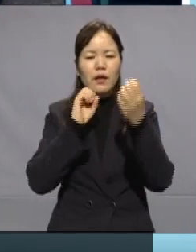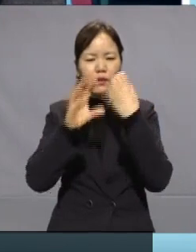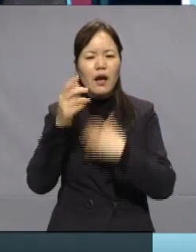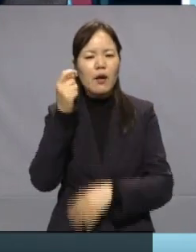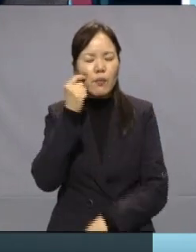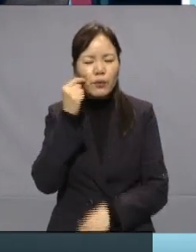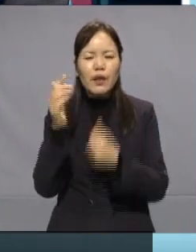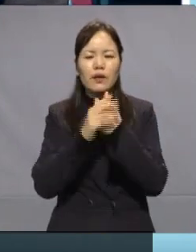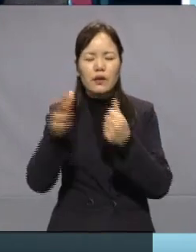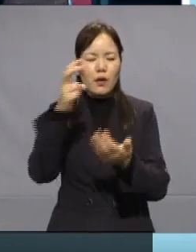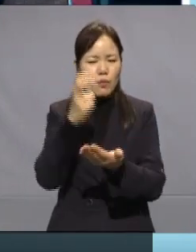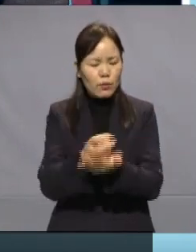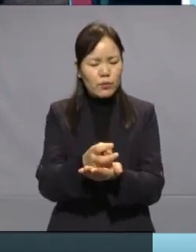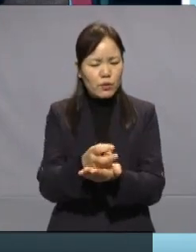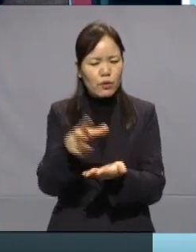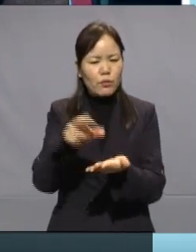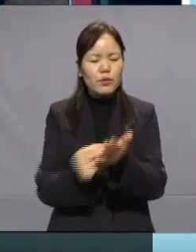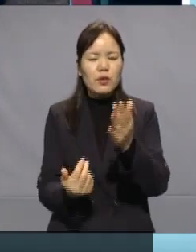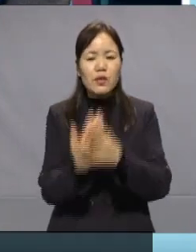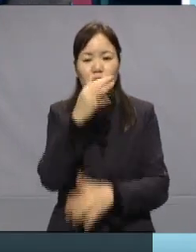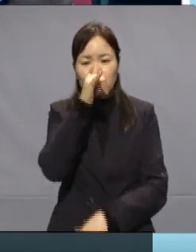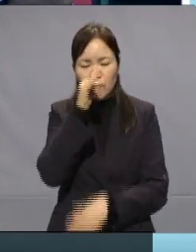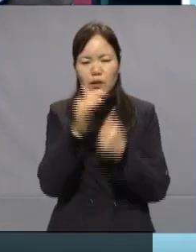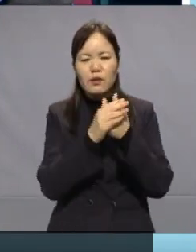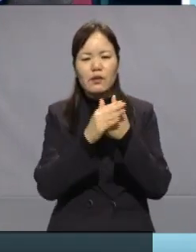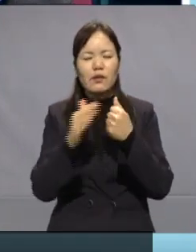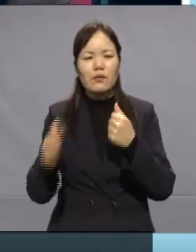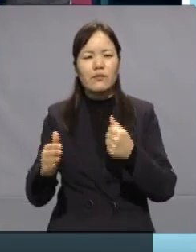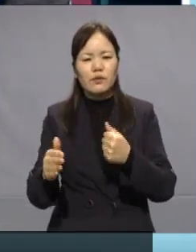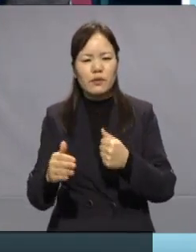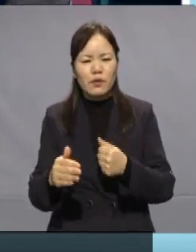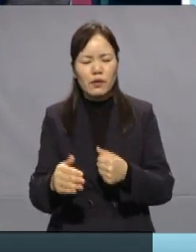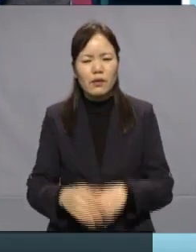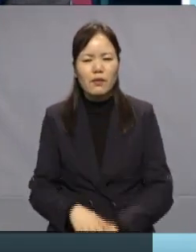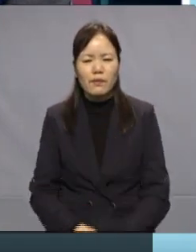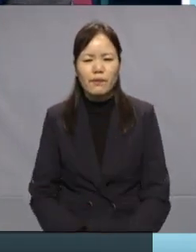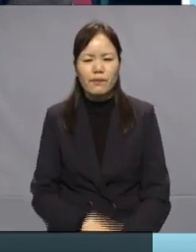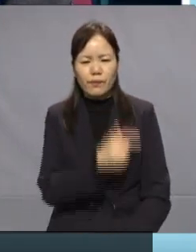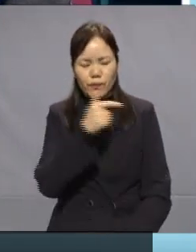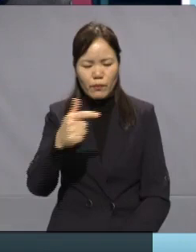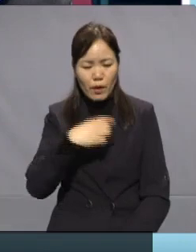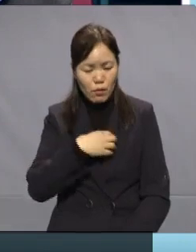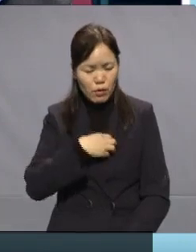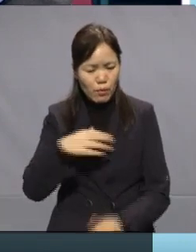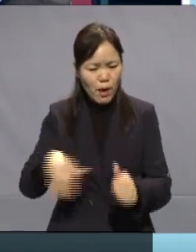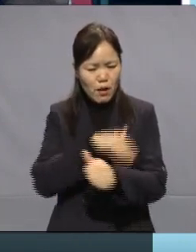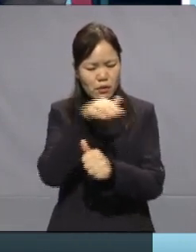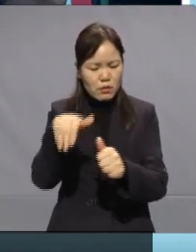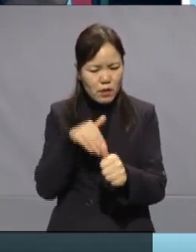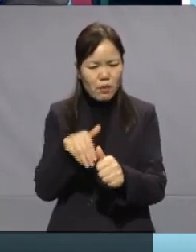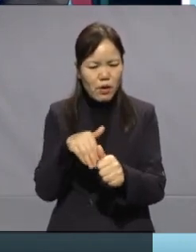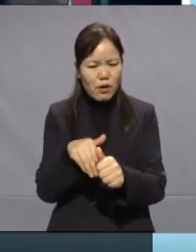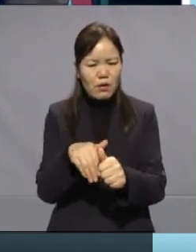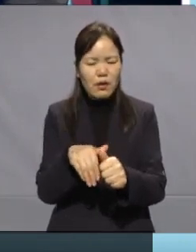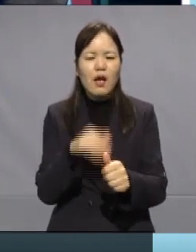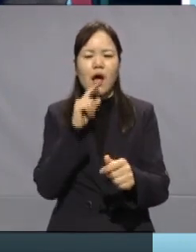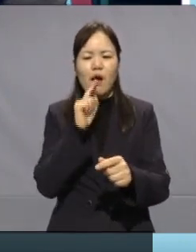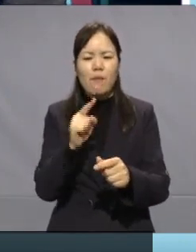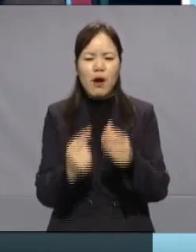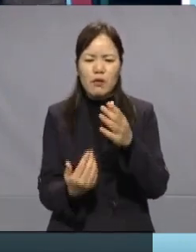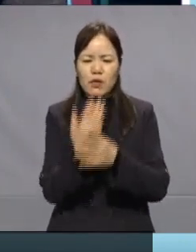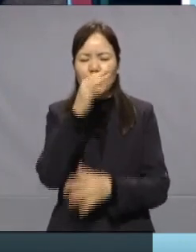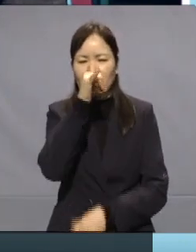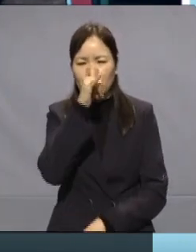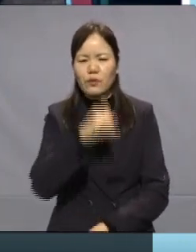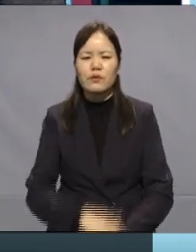논란이 될 수 있는 이야기인가 굉장히 지금 뭐 사람 팔을 걷듯이 지금 토론장에서 나오고 있거든요 굉장히